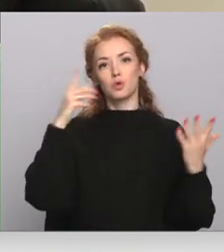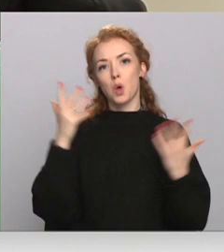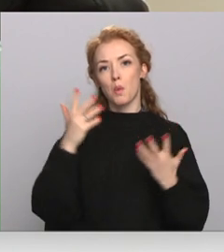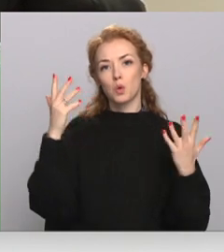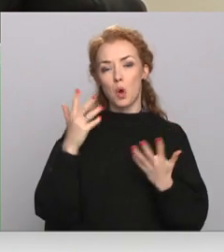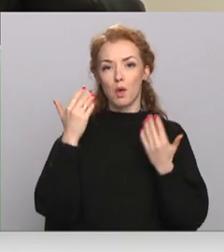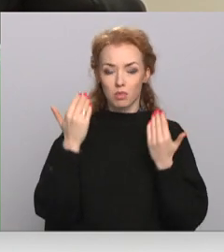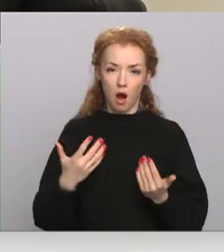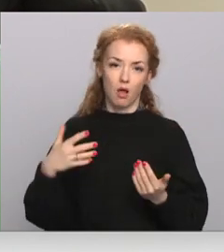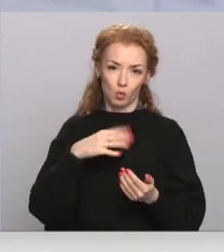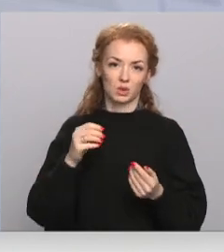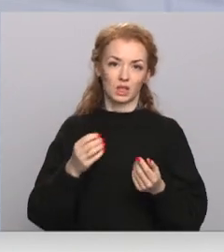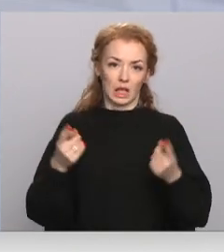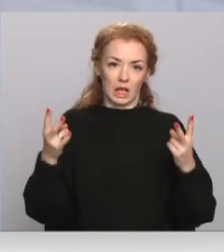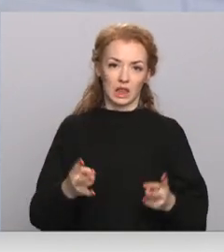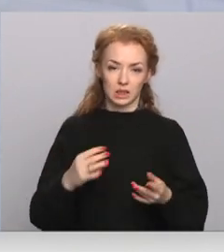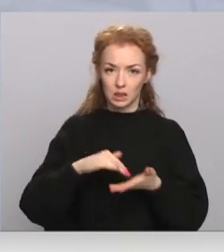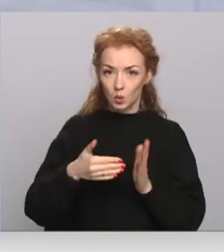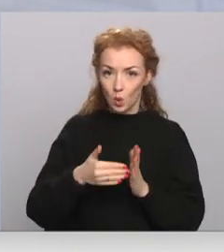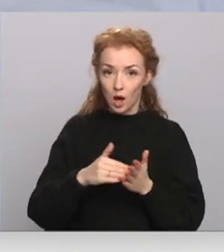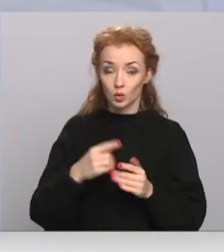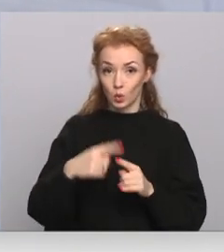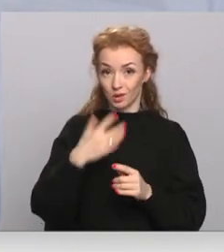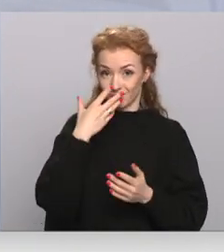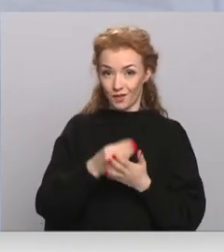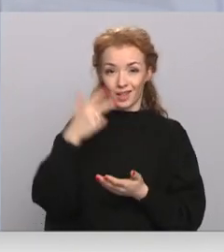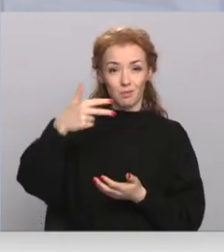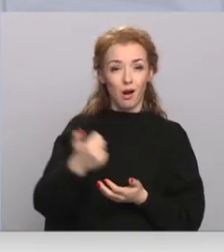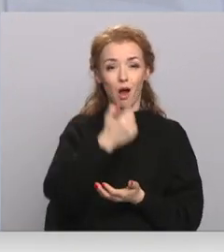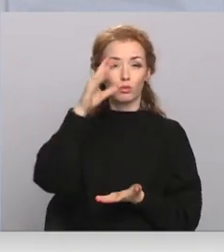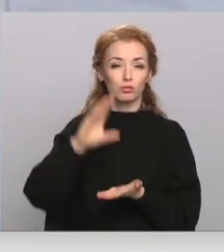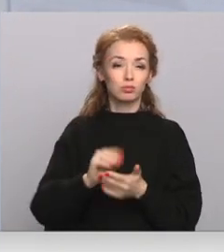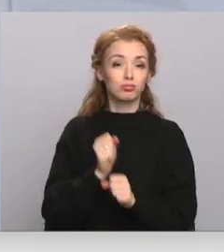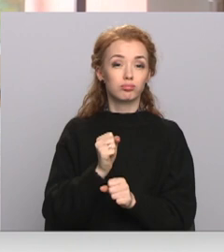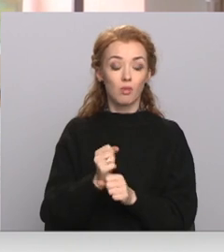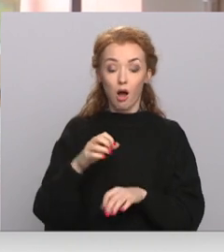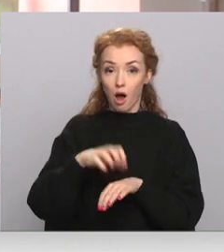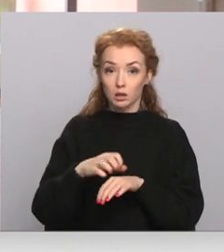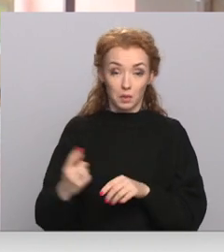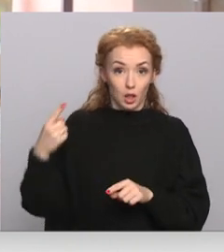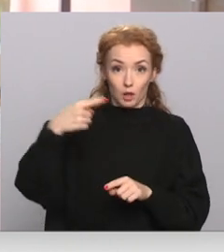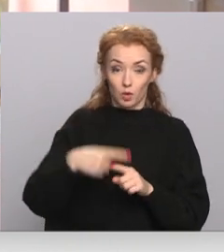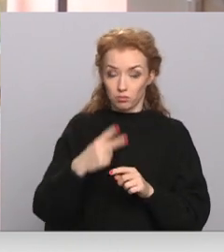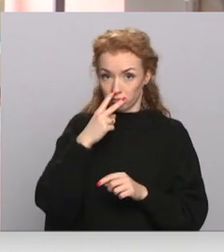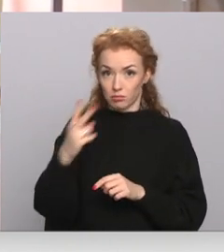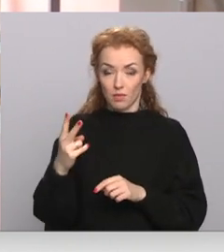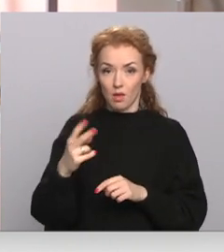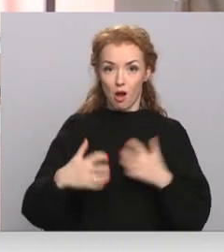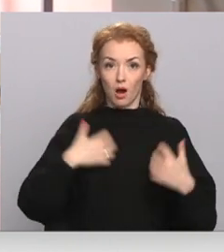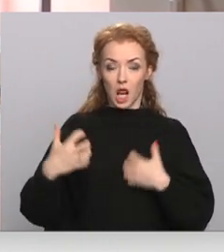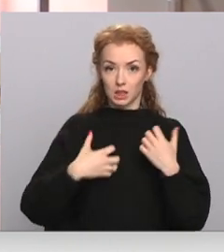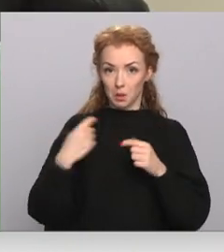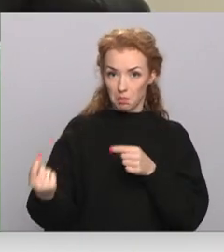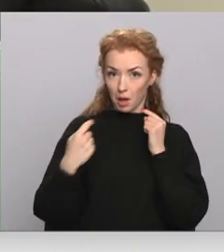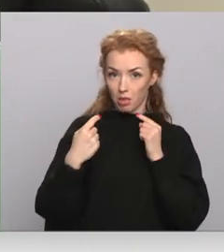esam nonaukuši tur, kur mēs esam. Turklāt savā 30 gadu pieredzē ārste pirmo reizi saskārsies ar agresīvu un neiecietīgu attieksmi no